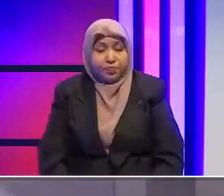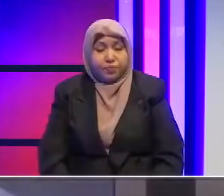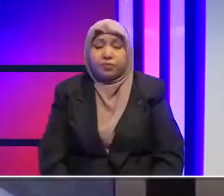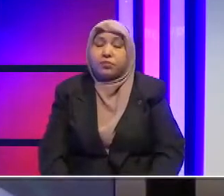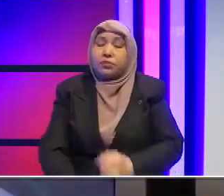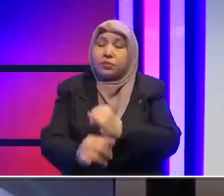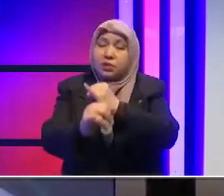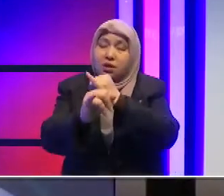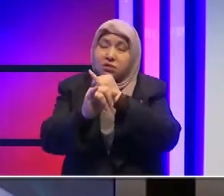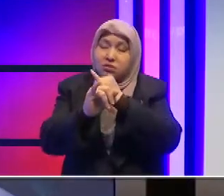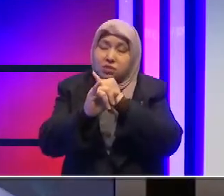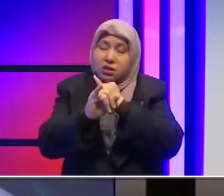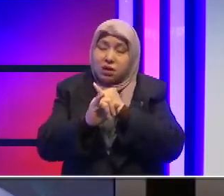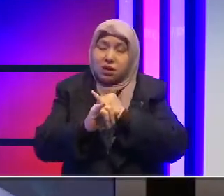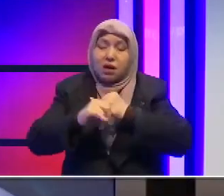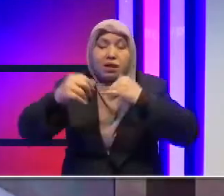أذن